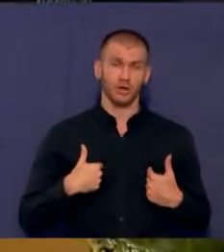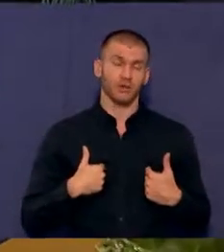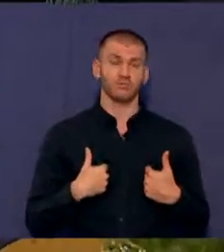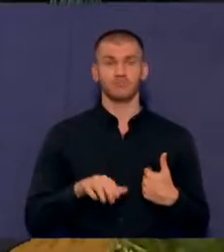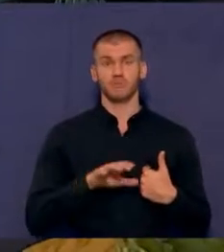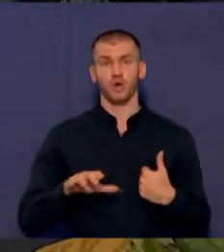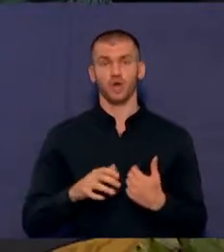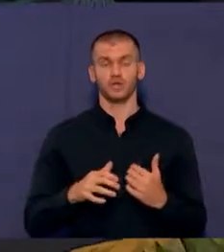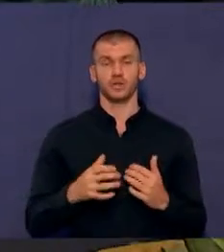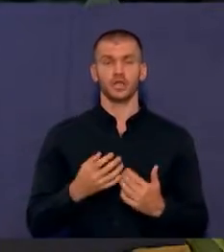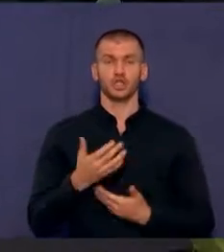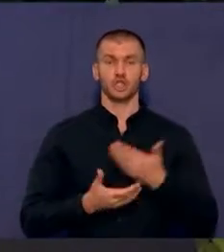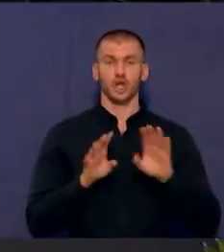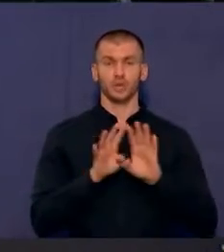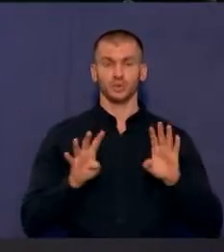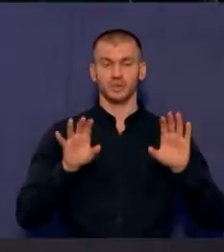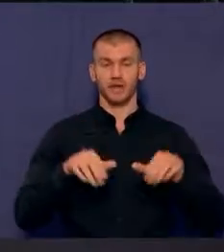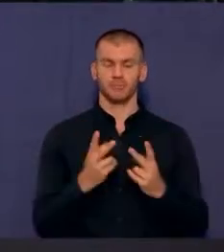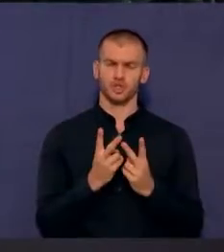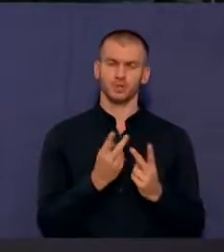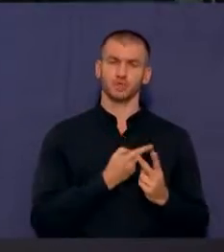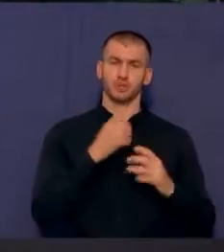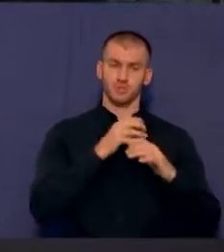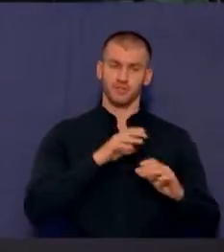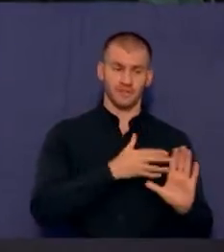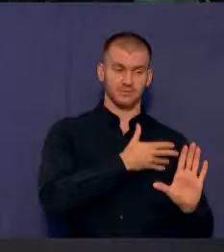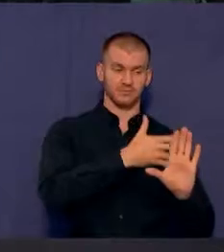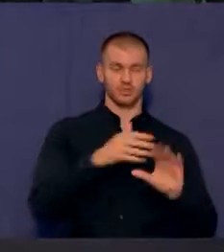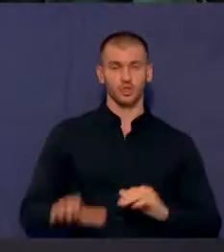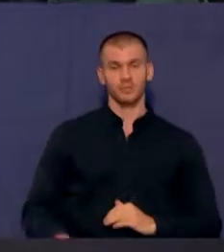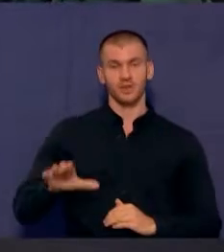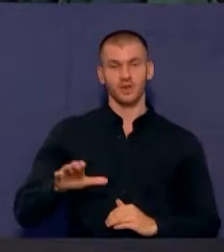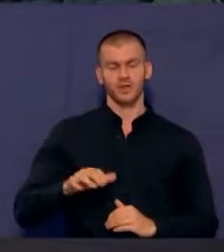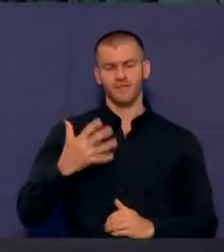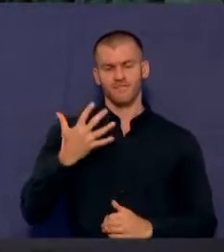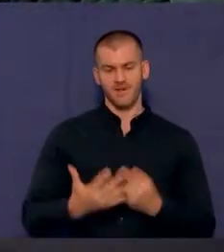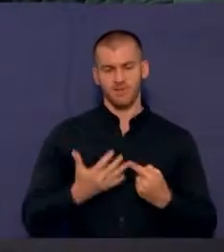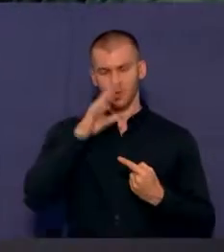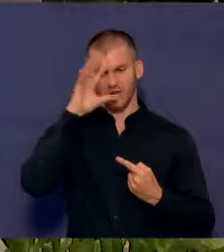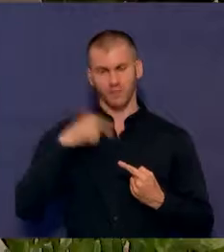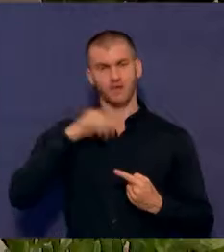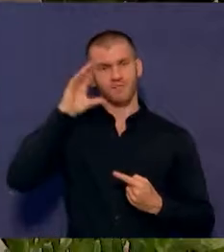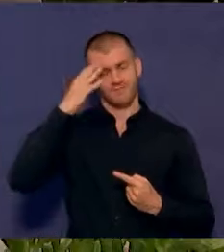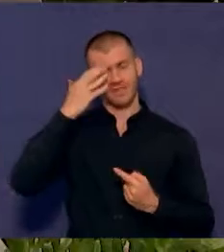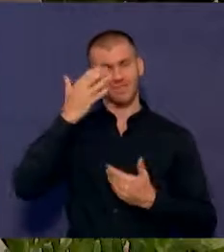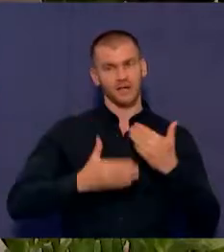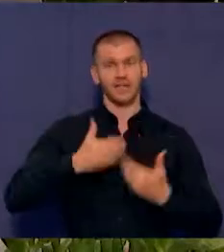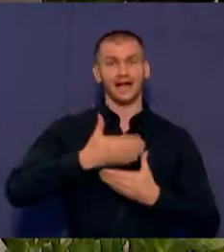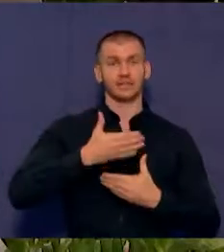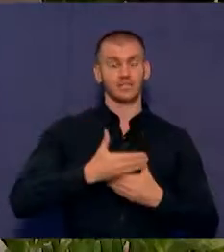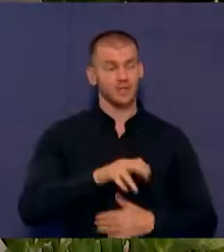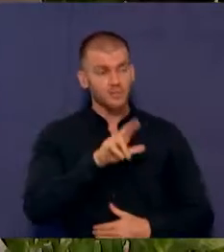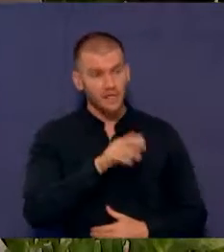att det har alltid funnits där. Mm. Så jag visste redan när jag var fem att så här, jag vill bli artist. Var det så? Och höll du den